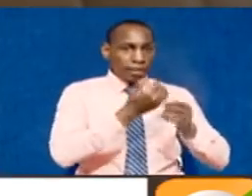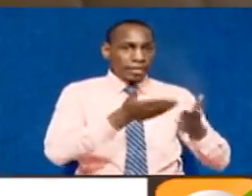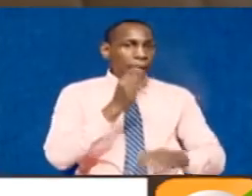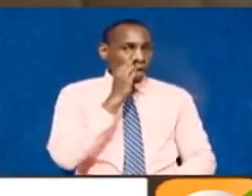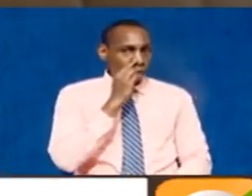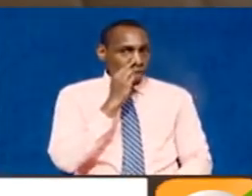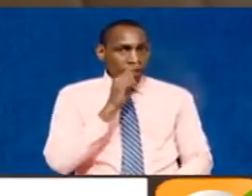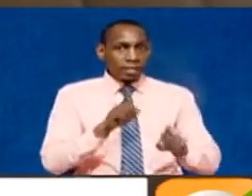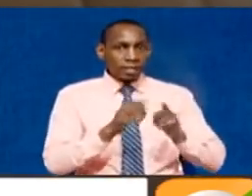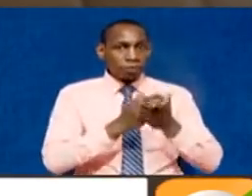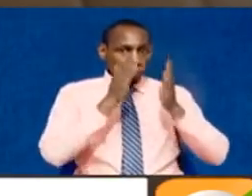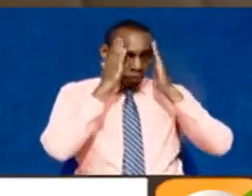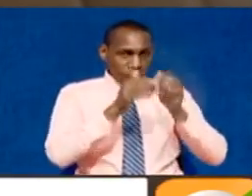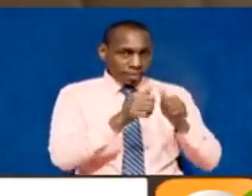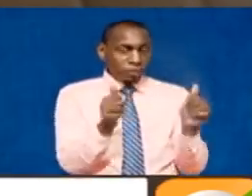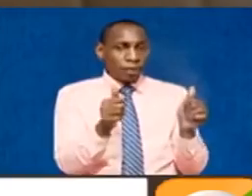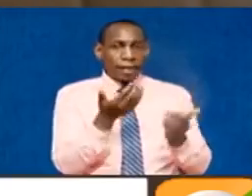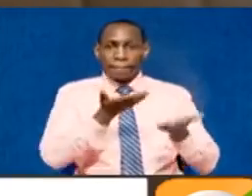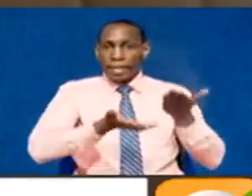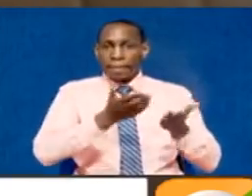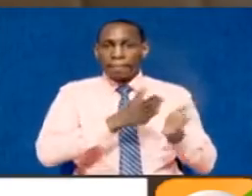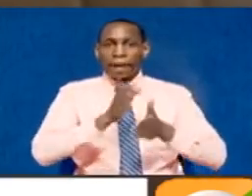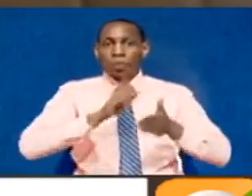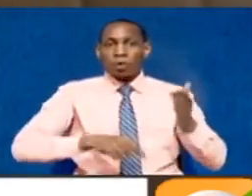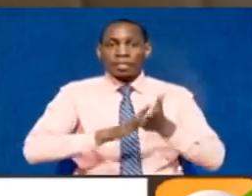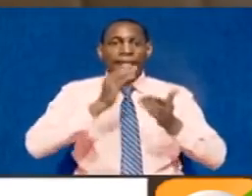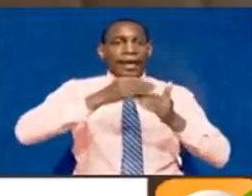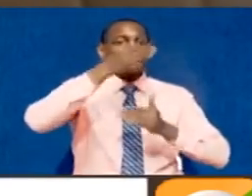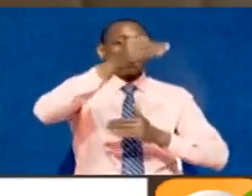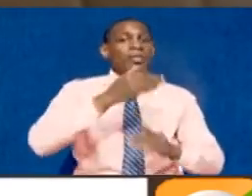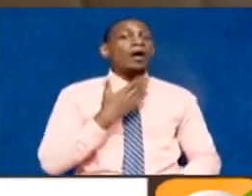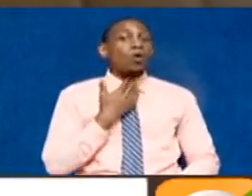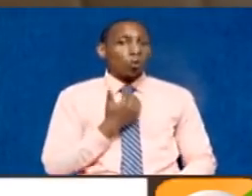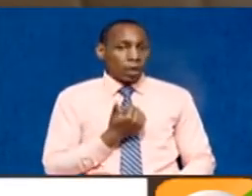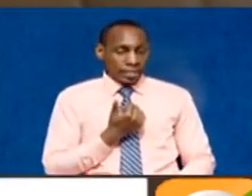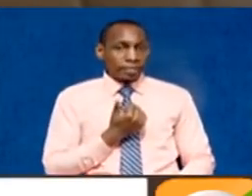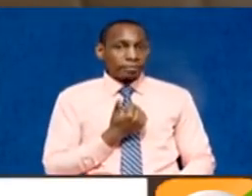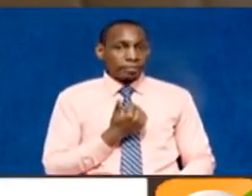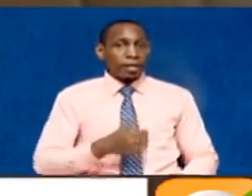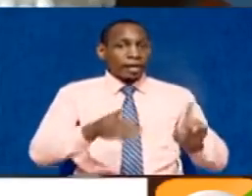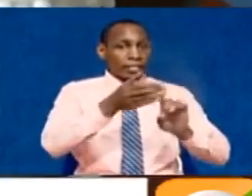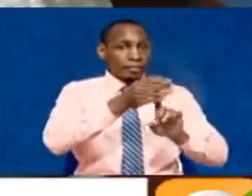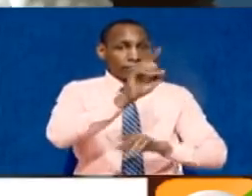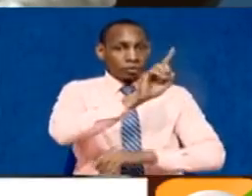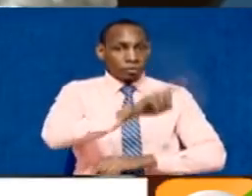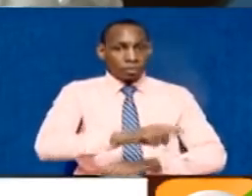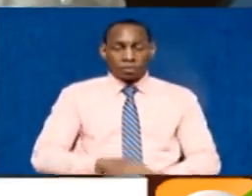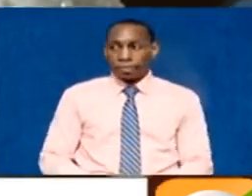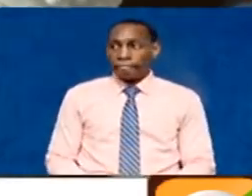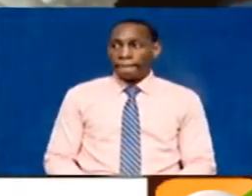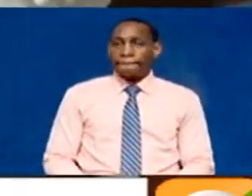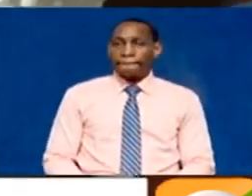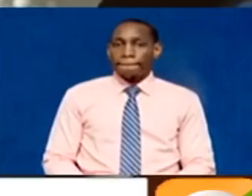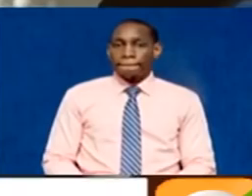hapa nyumbani na umemakinika vizuri tu. Pengine una mipango gani ya baadaye ambayo unataka kuiafikia?